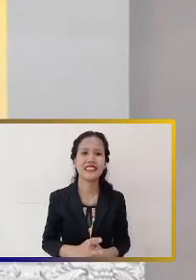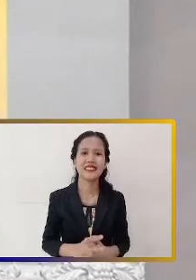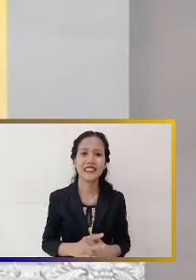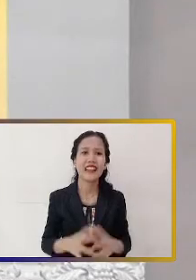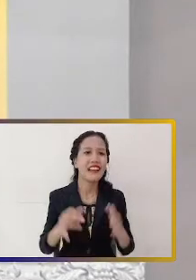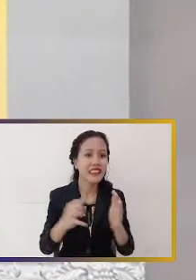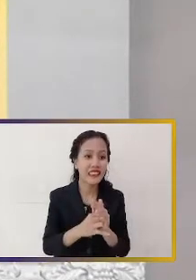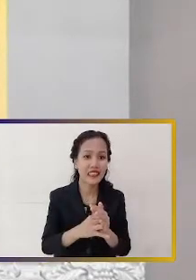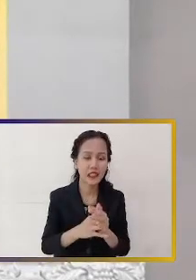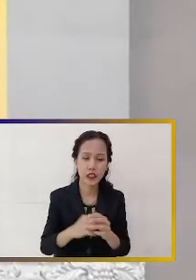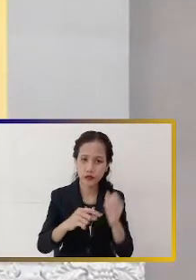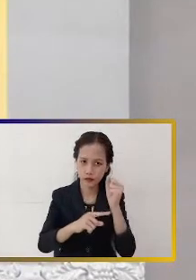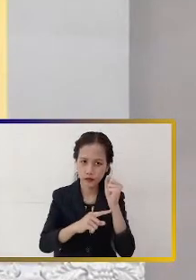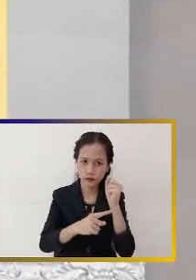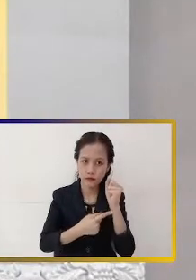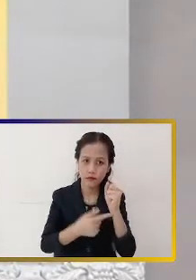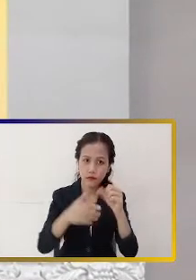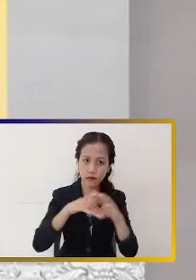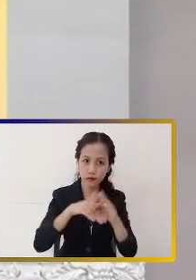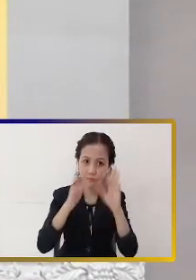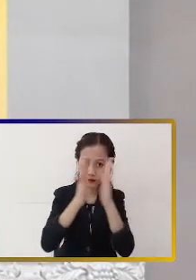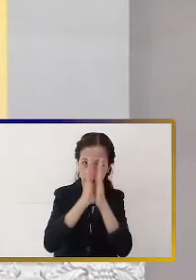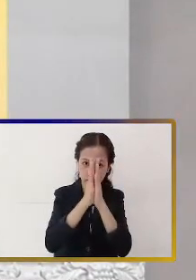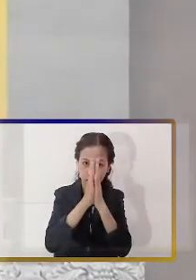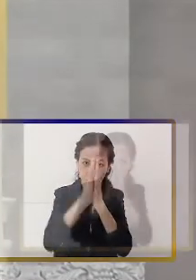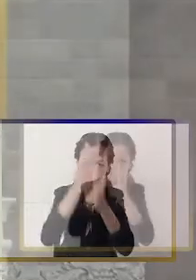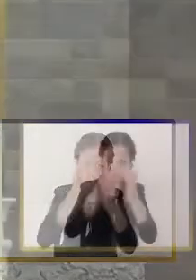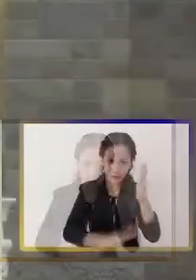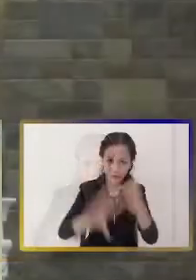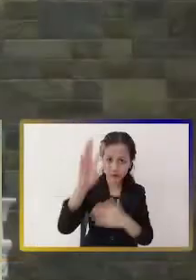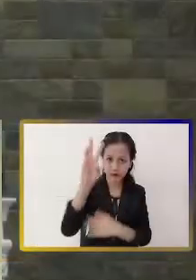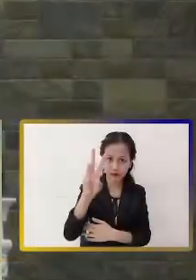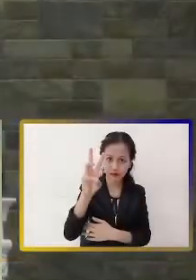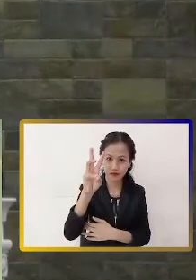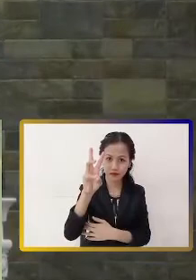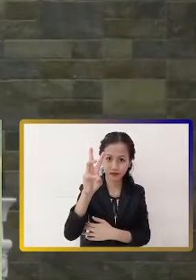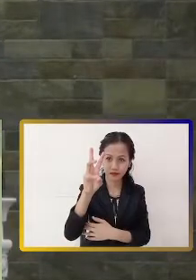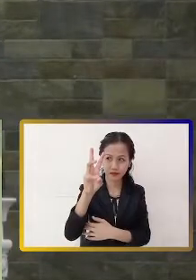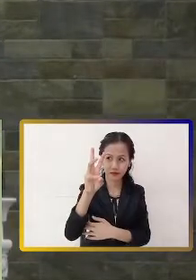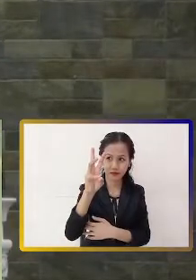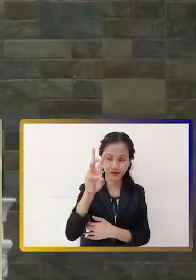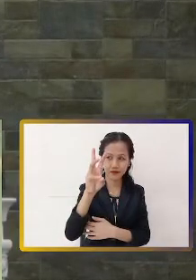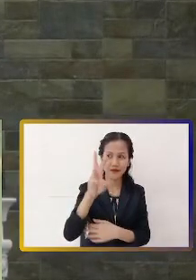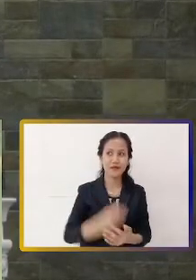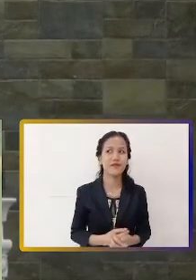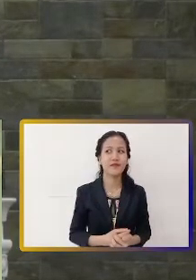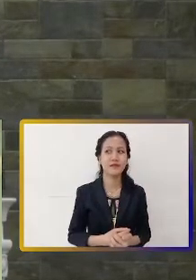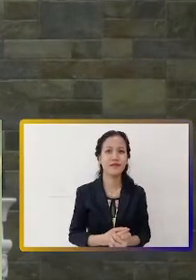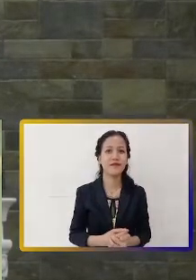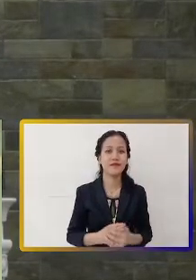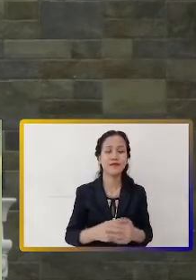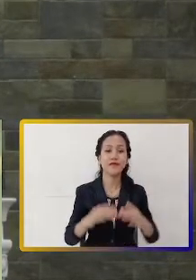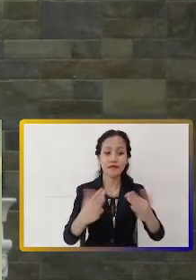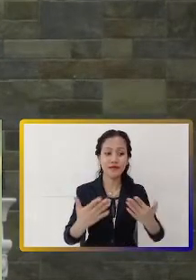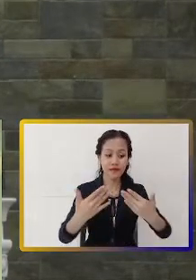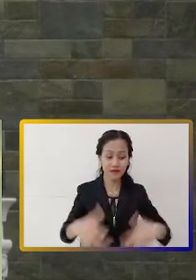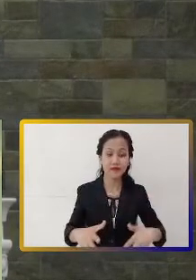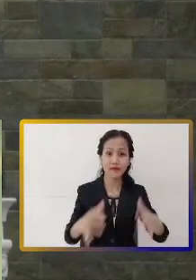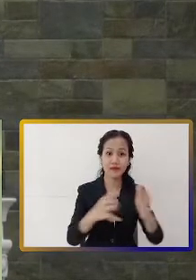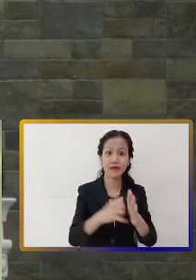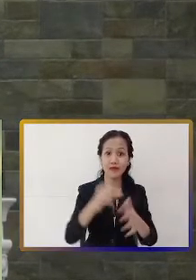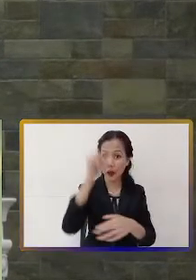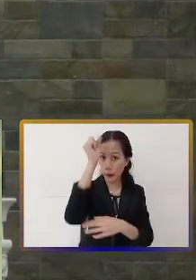ng kanyang panalangin in verse number 6. And listen to me now, brethren. The Bible says, after Solomon